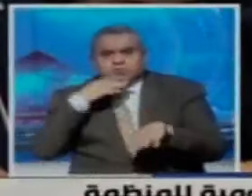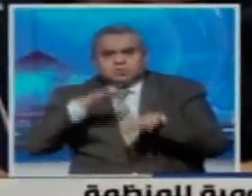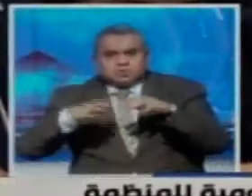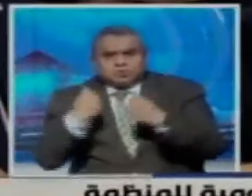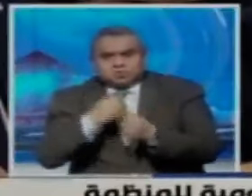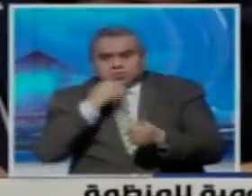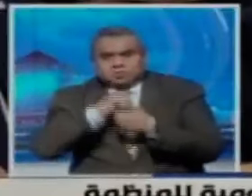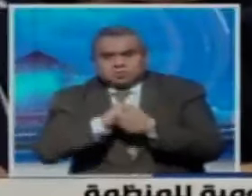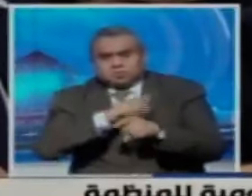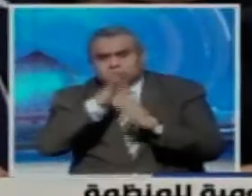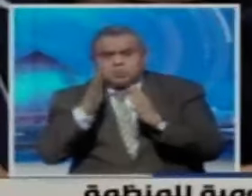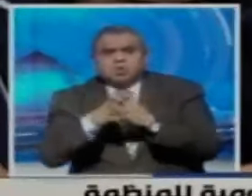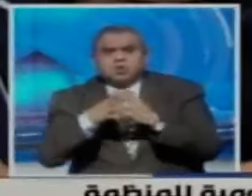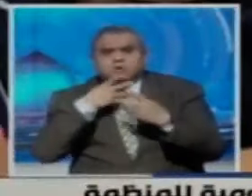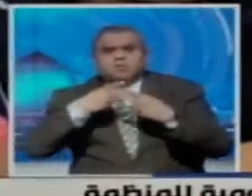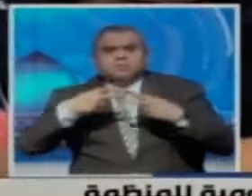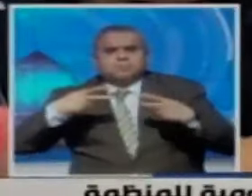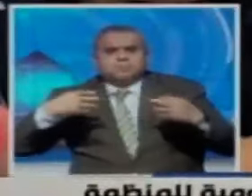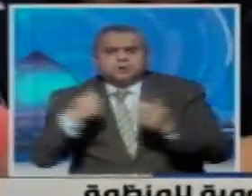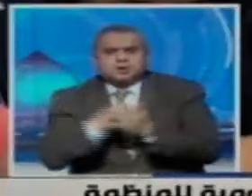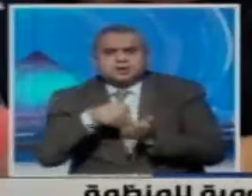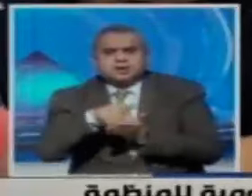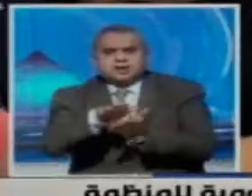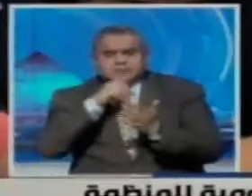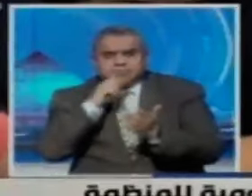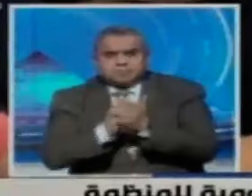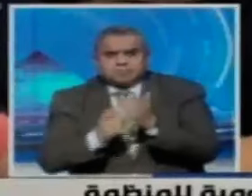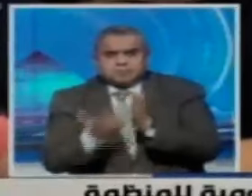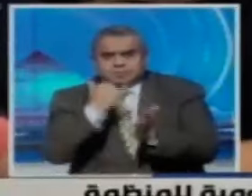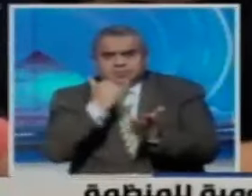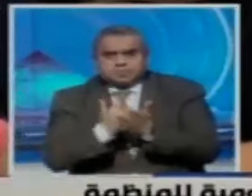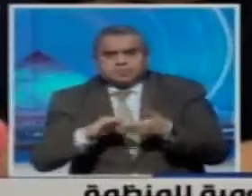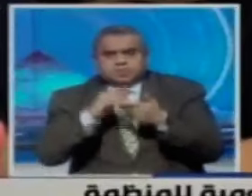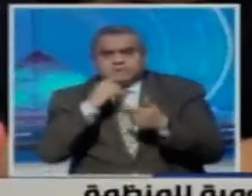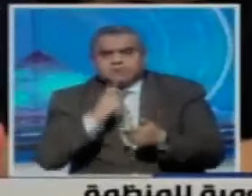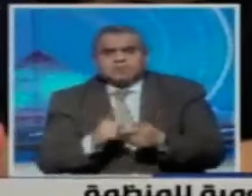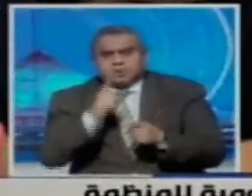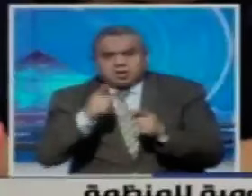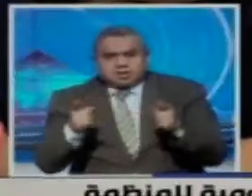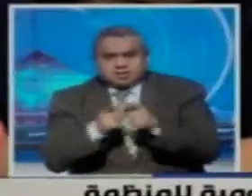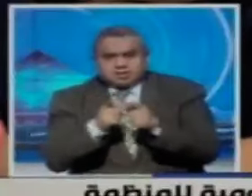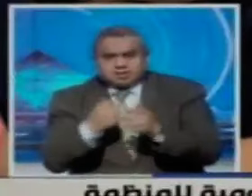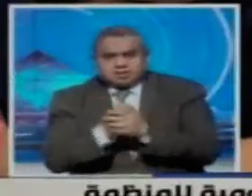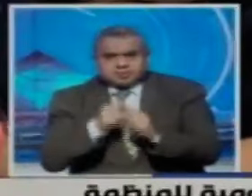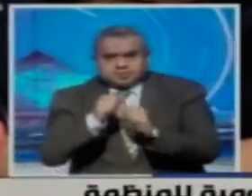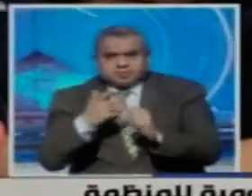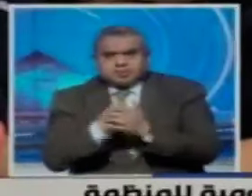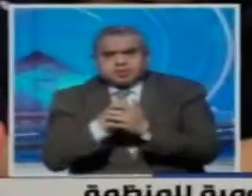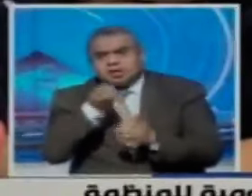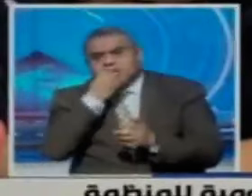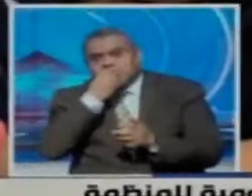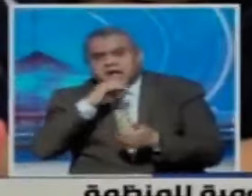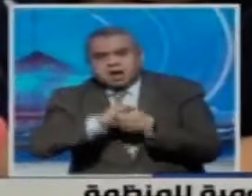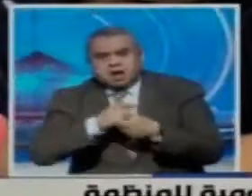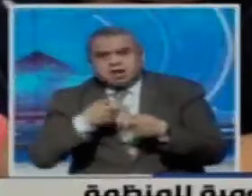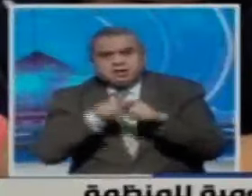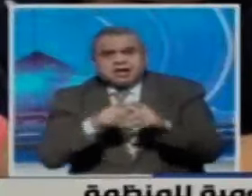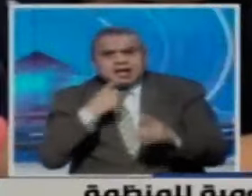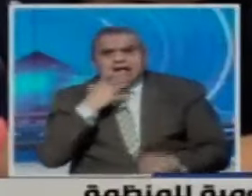في كافة الكميات، ليس فقط في المواد الغذائية ولكن في